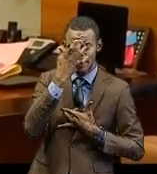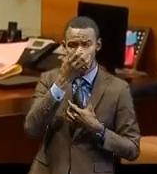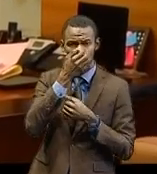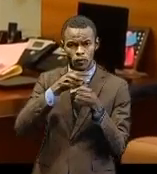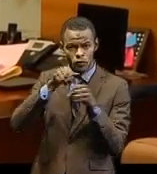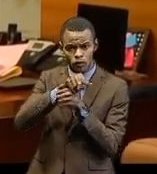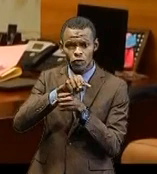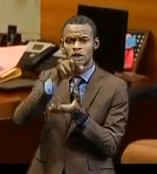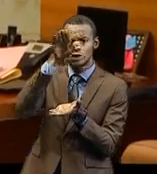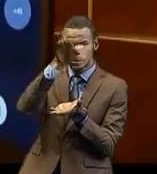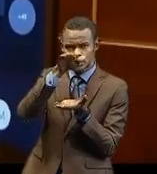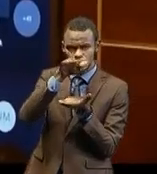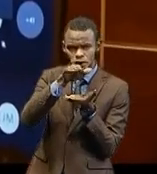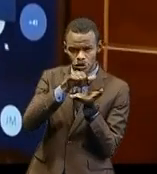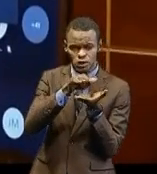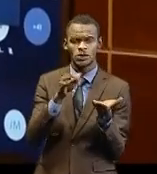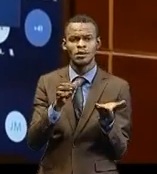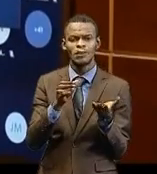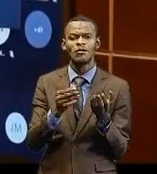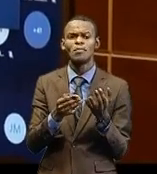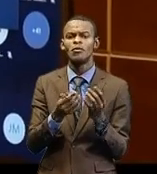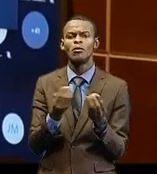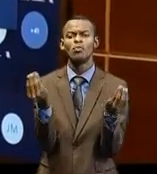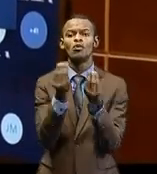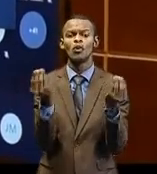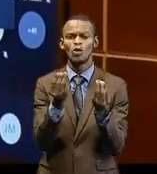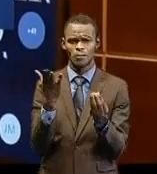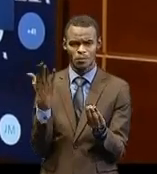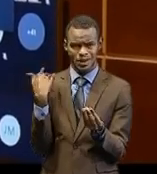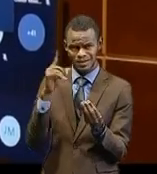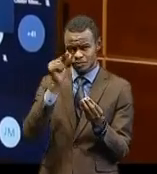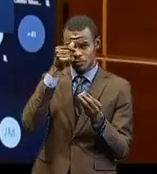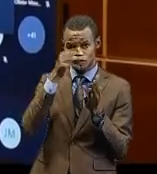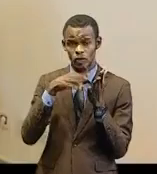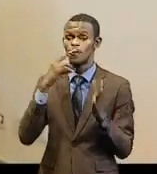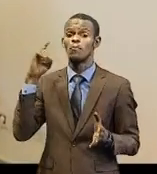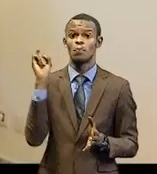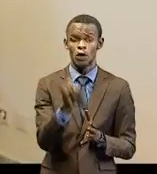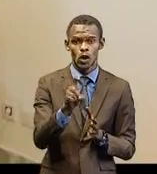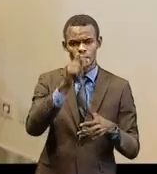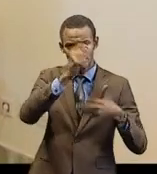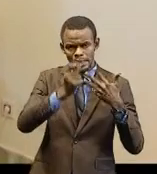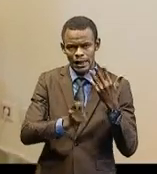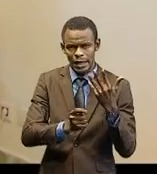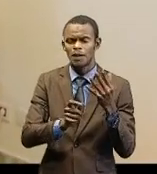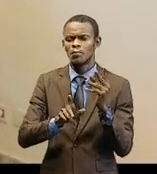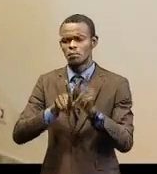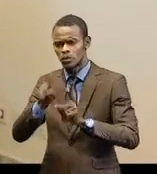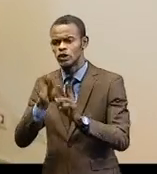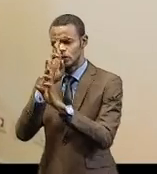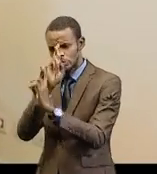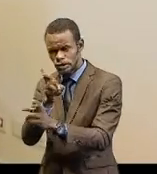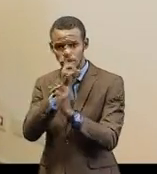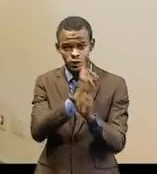en œuvre de mesures prises par le gouvernement pour lutter évidemment contre la pandémie à Covid-19. L'intensification